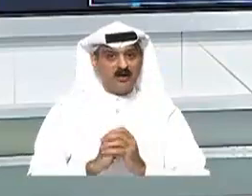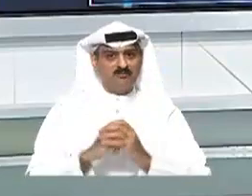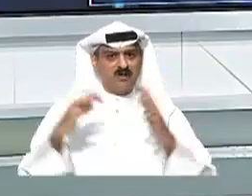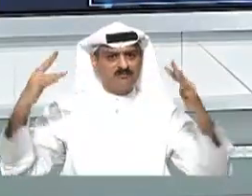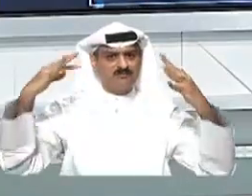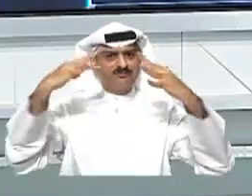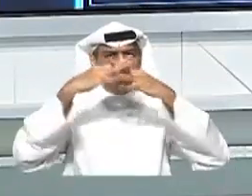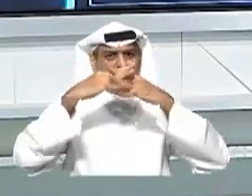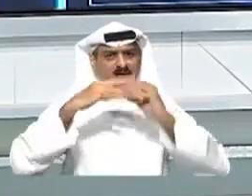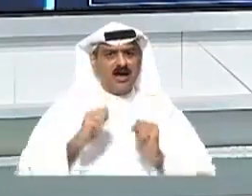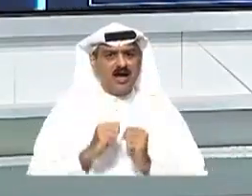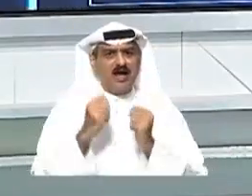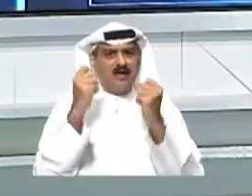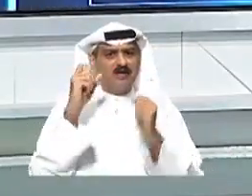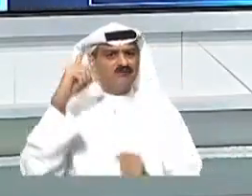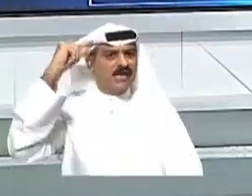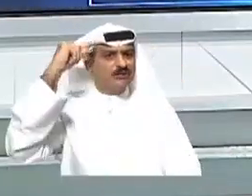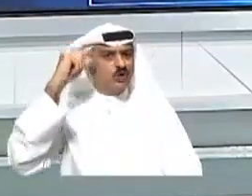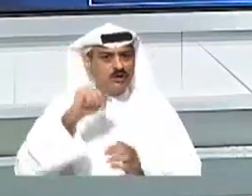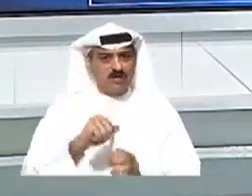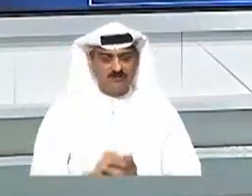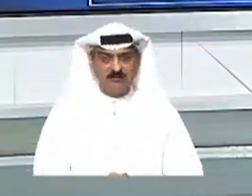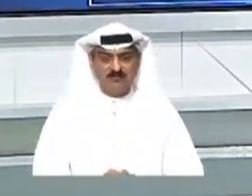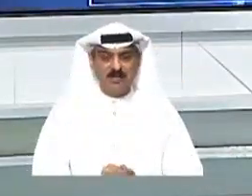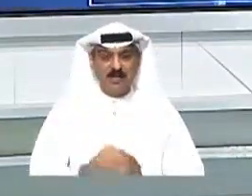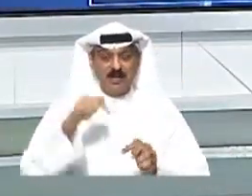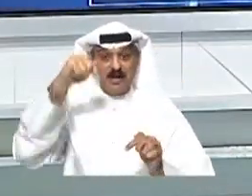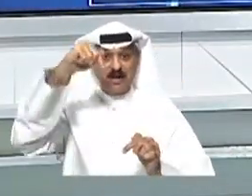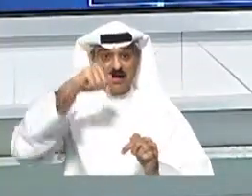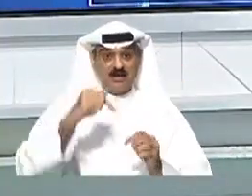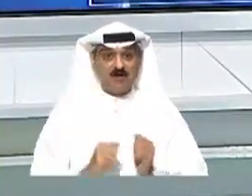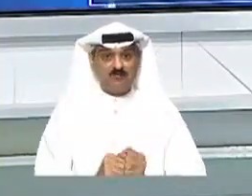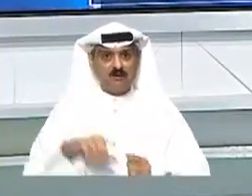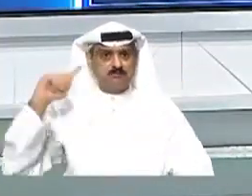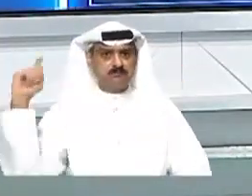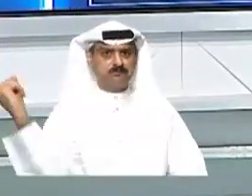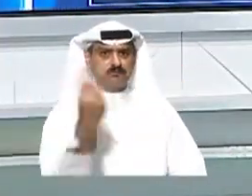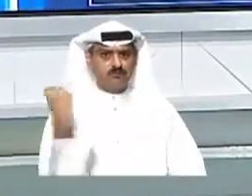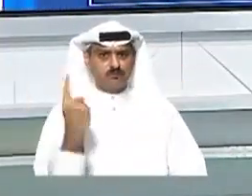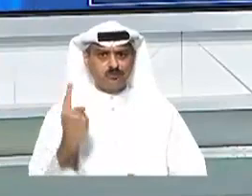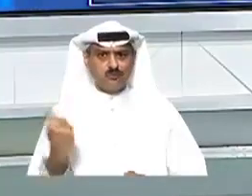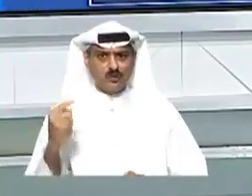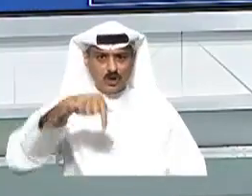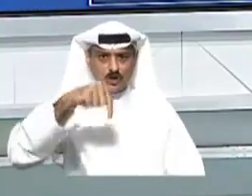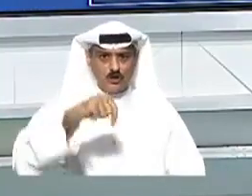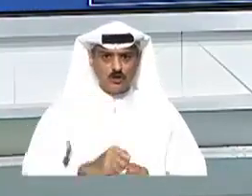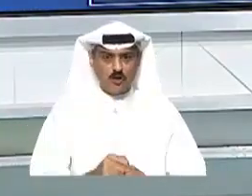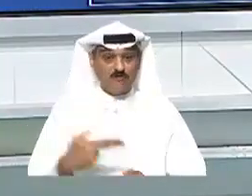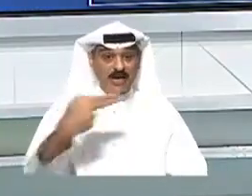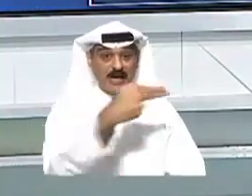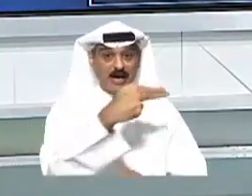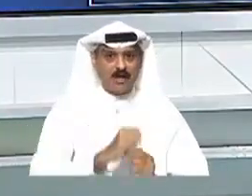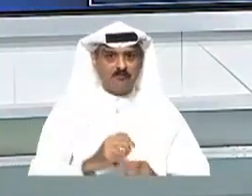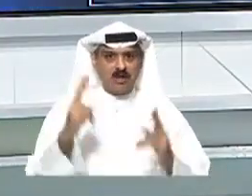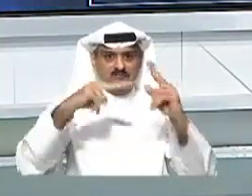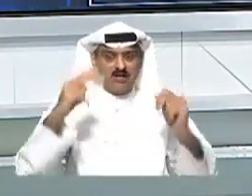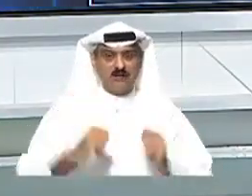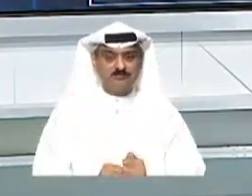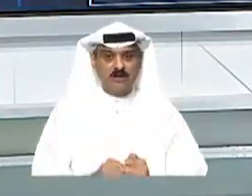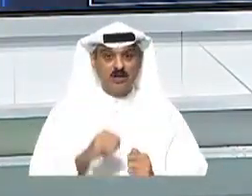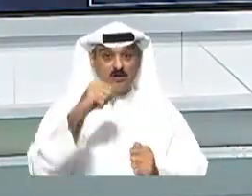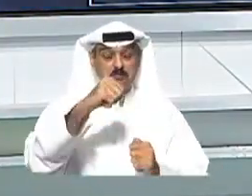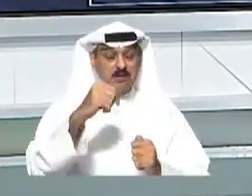السحب الركامية، وهذا اللي أدى إلى تكون الإعصار القمعي اليوم في غرب البلاد في مزارع